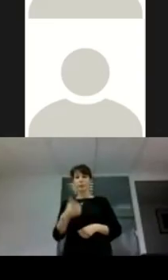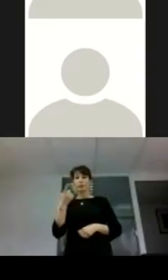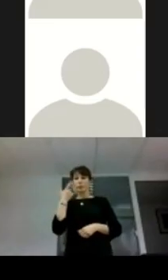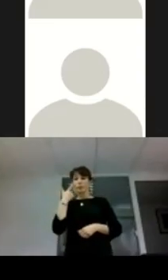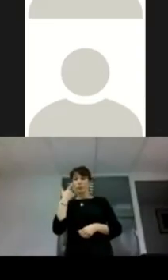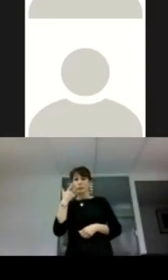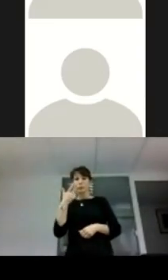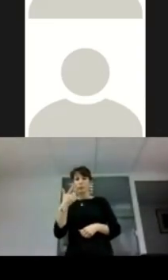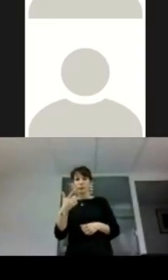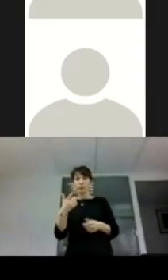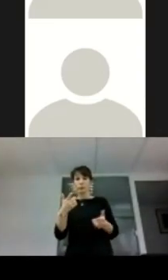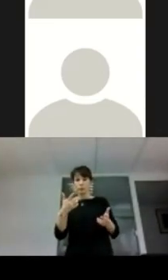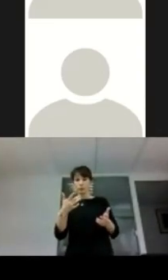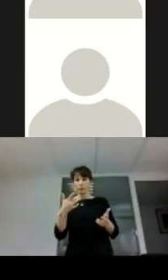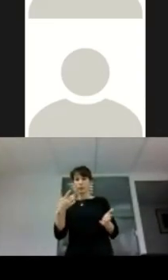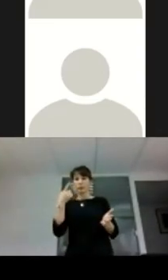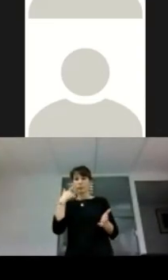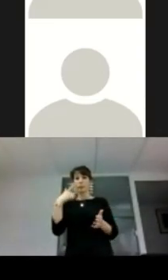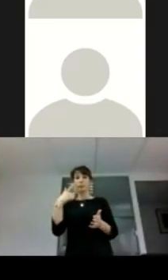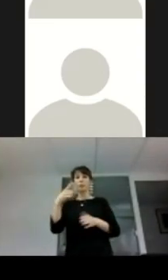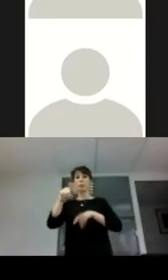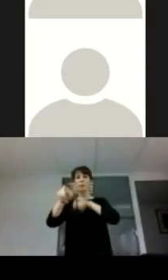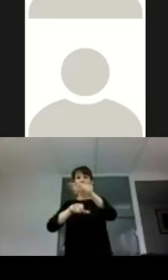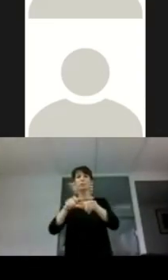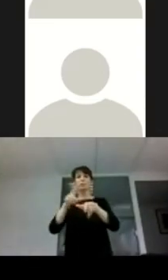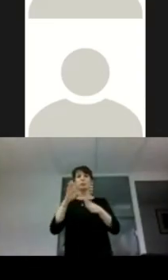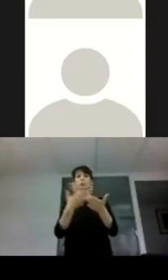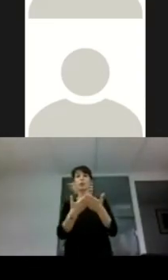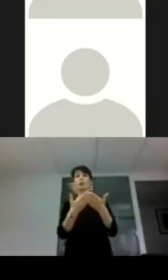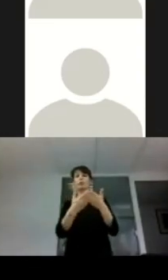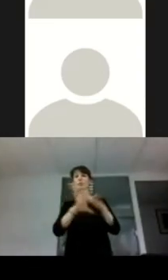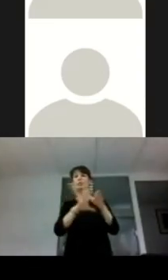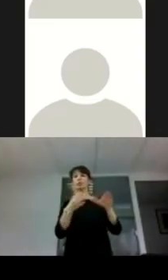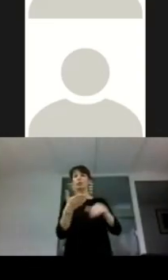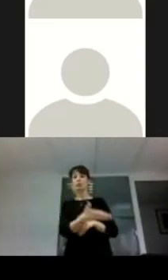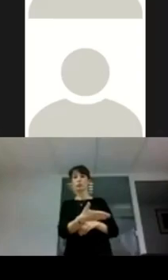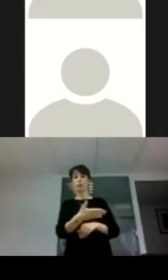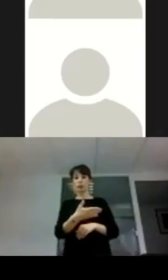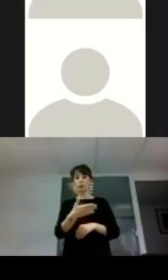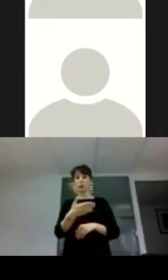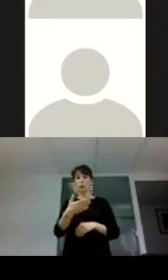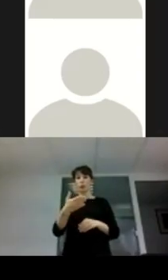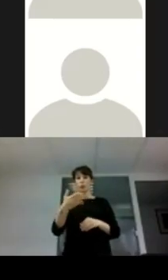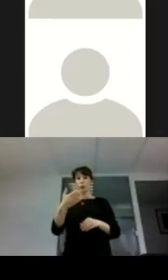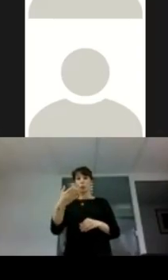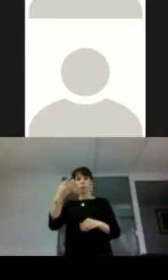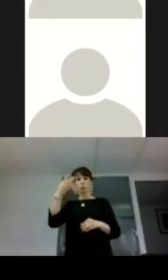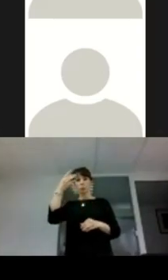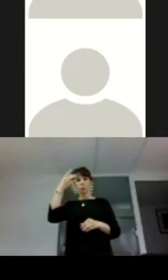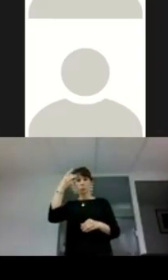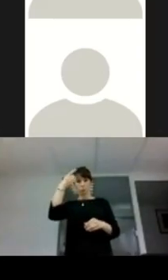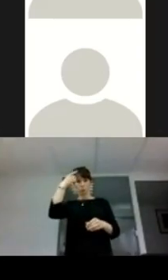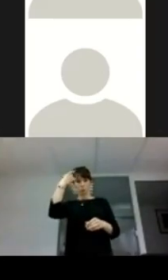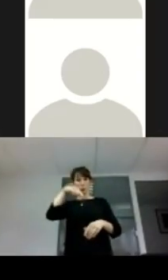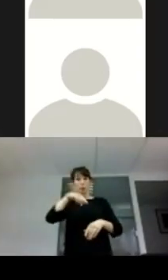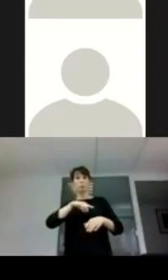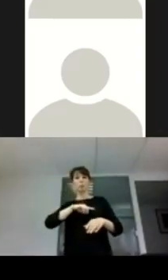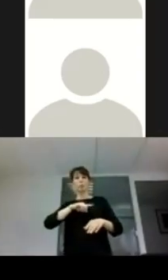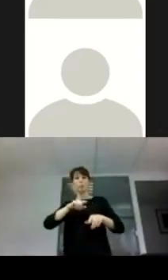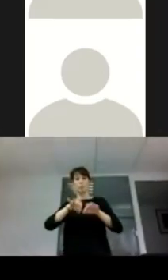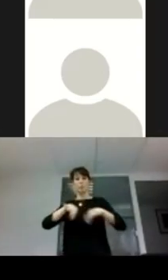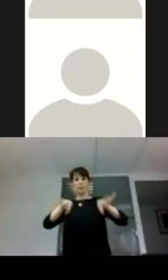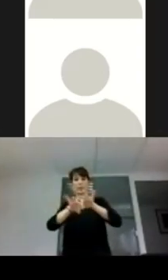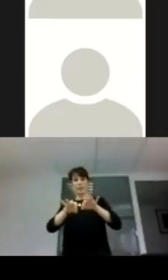la droite de la diapositive que c'est quand même quelque chose qui nous concerne plus particulièrement, nous qui vivons dans les pays, on va